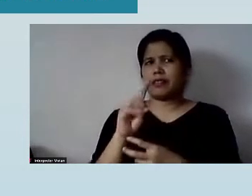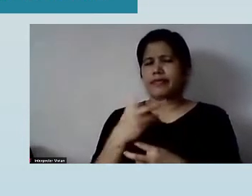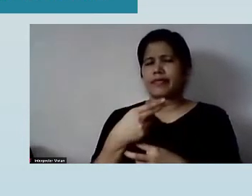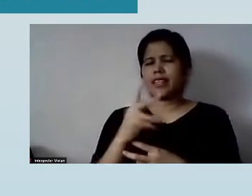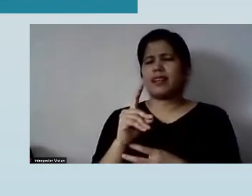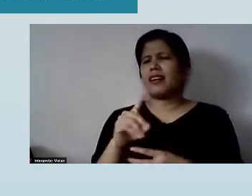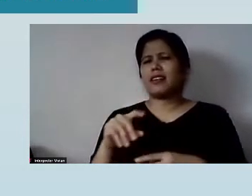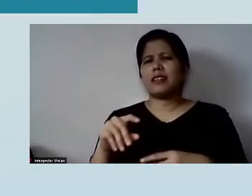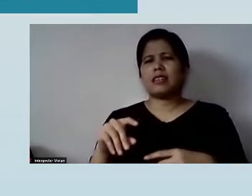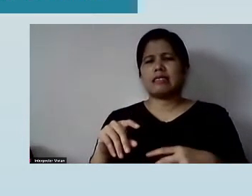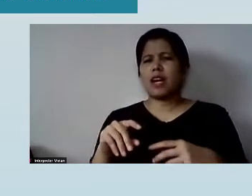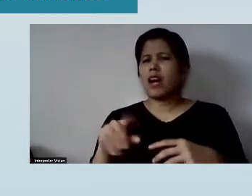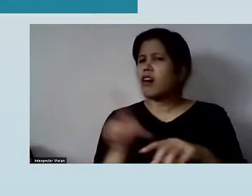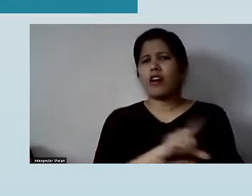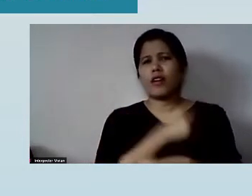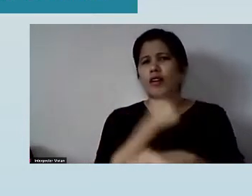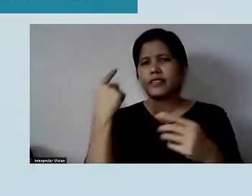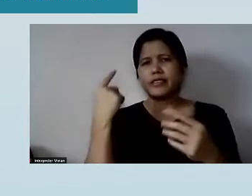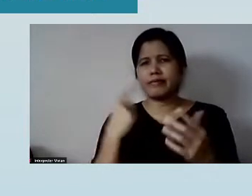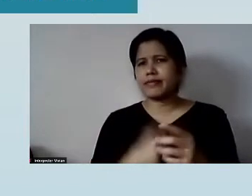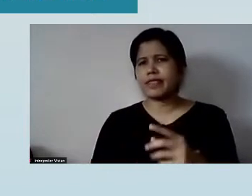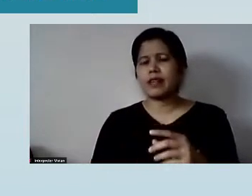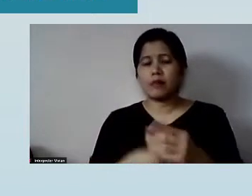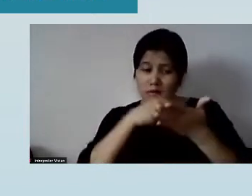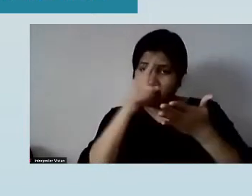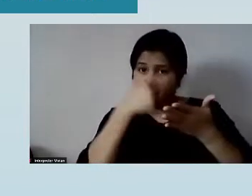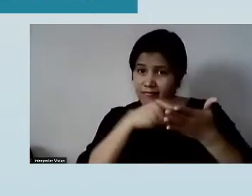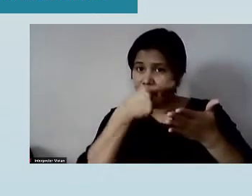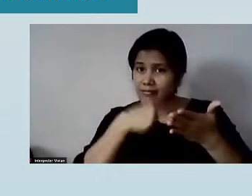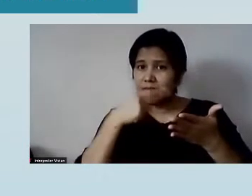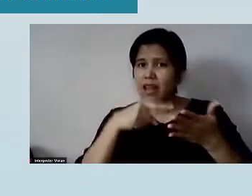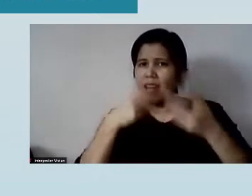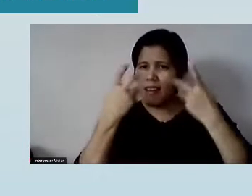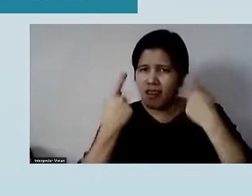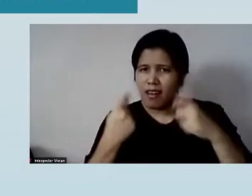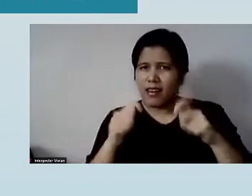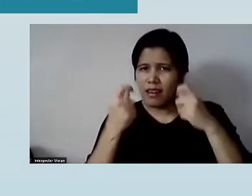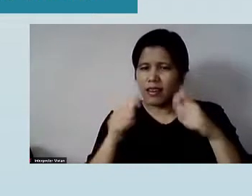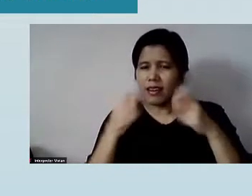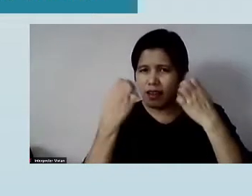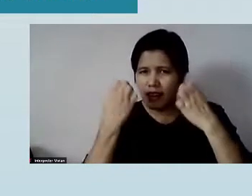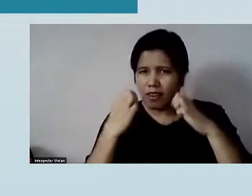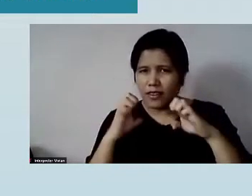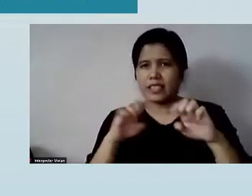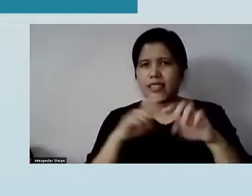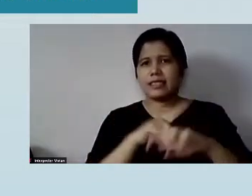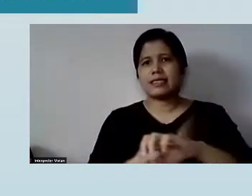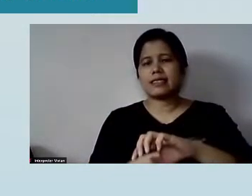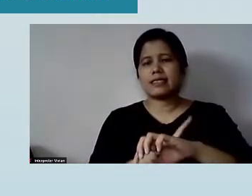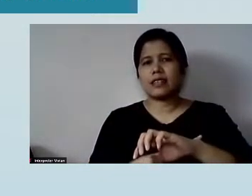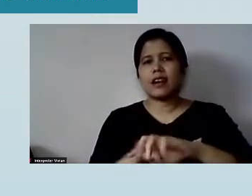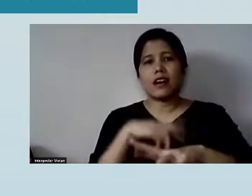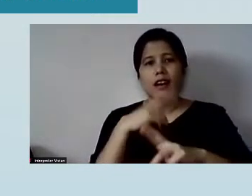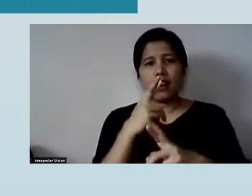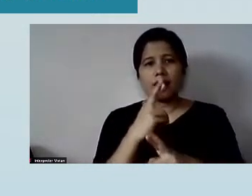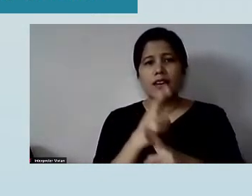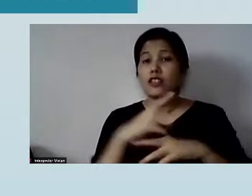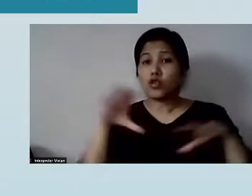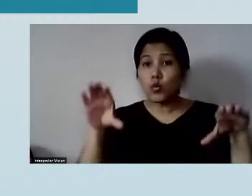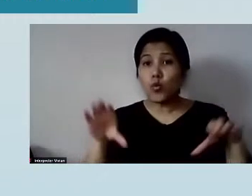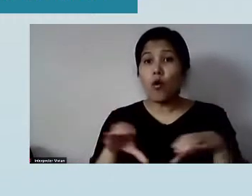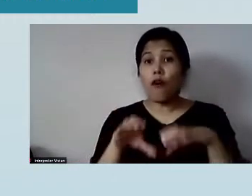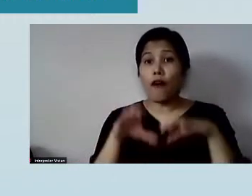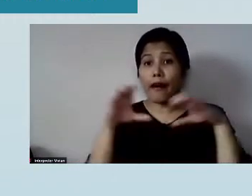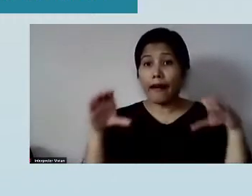takes an assessment, efforts and time. No? And then the right to work